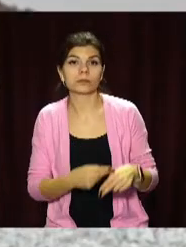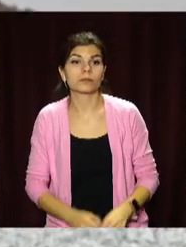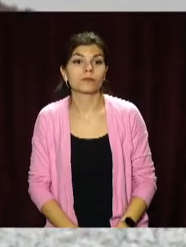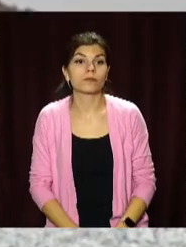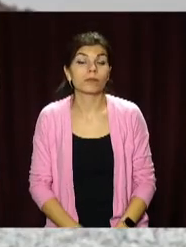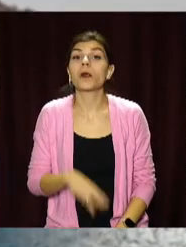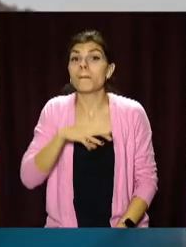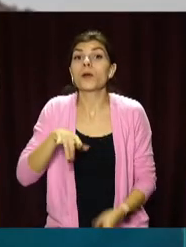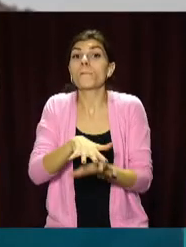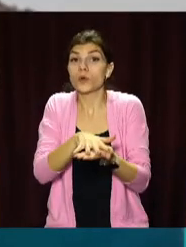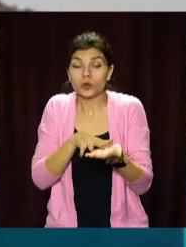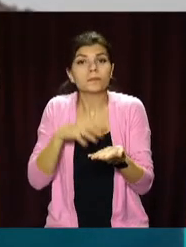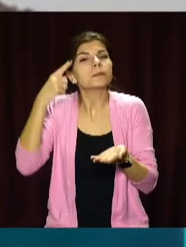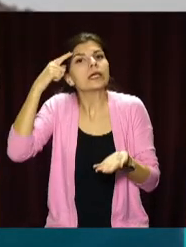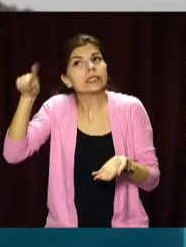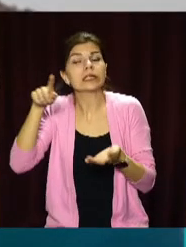Ми продовжуємо втілювати